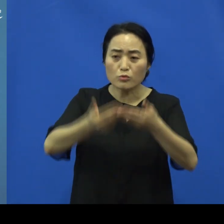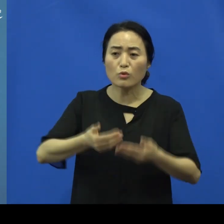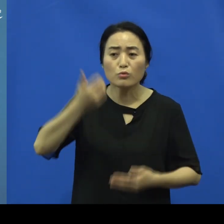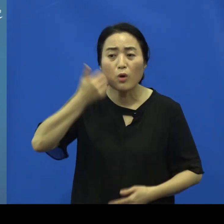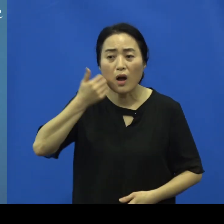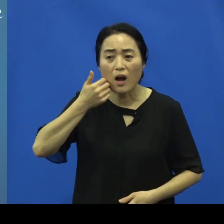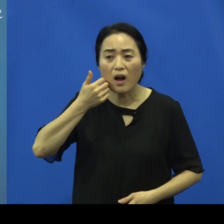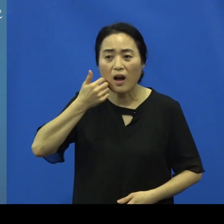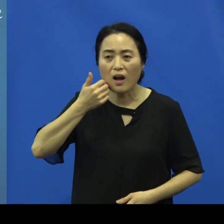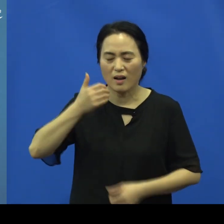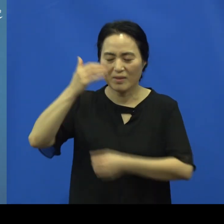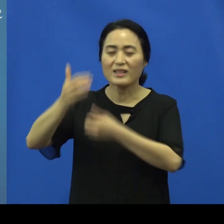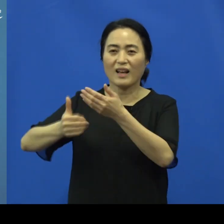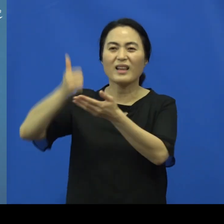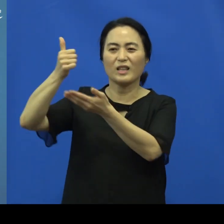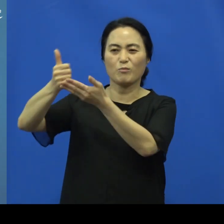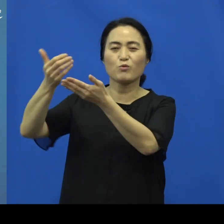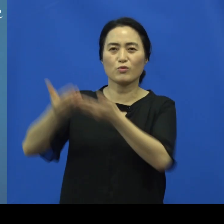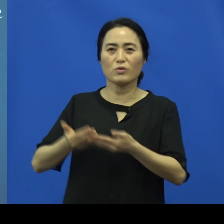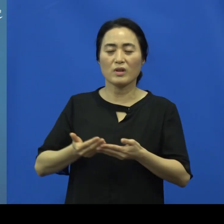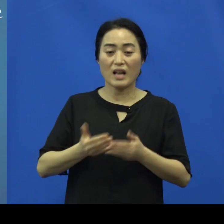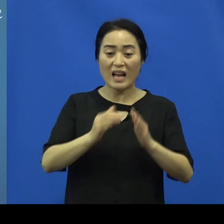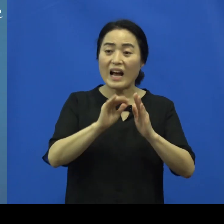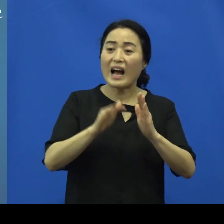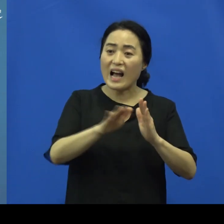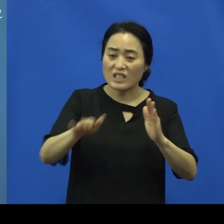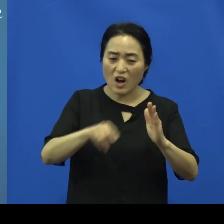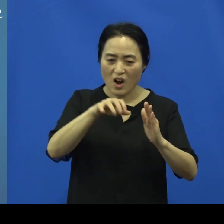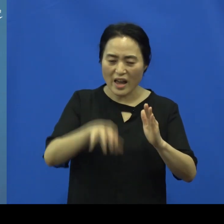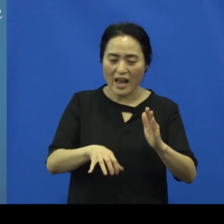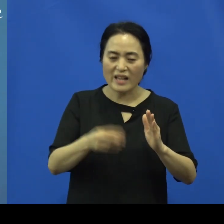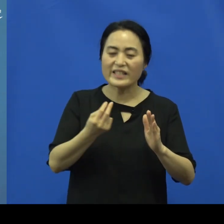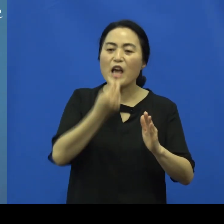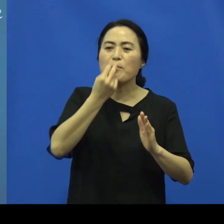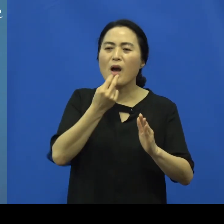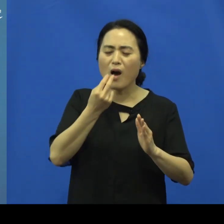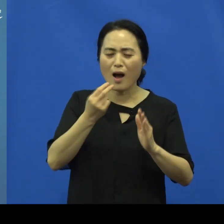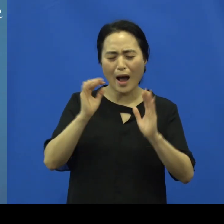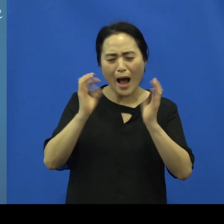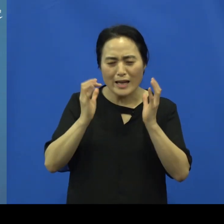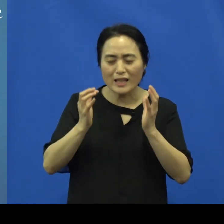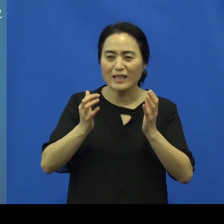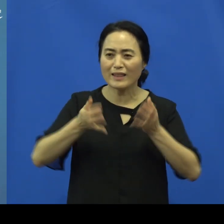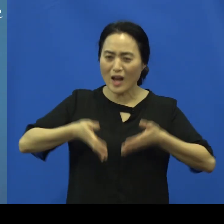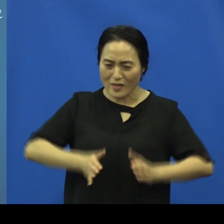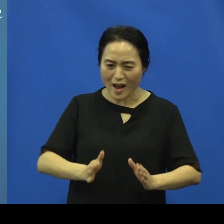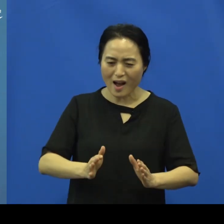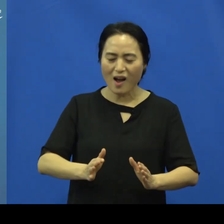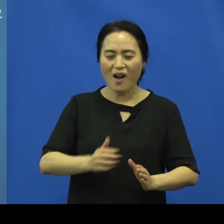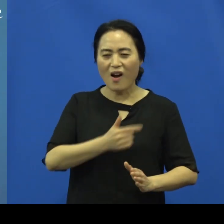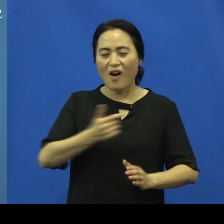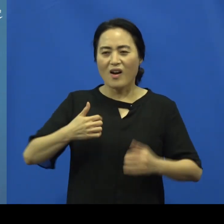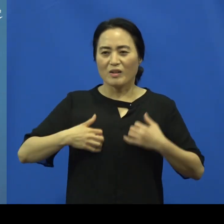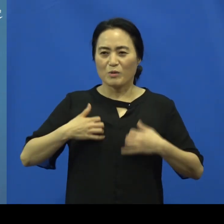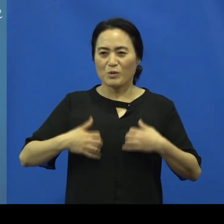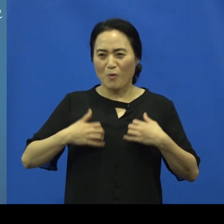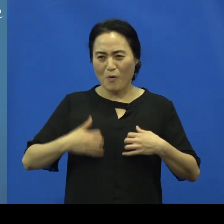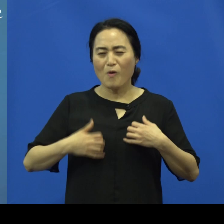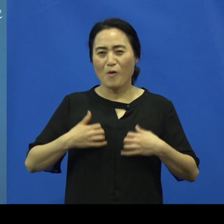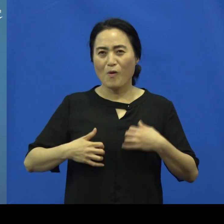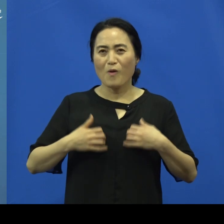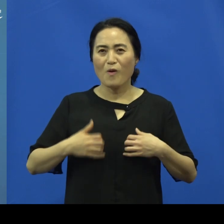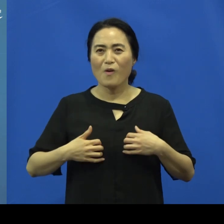것입니다. 한 가정의 생명의 기쁨을 이 아이의 출생으로부터 얻는 거죠. 아이를 키우는 건 쉽지